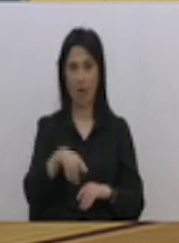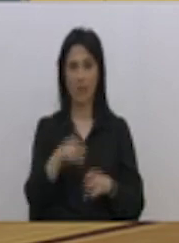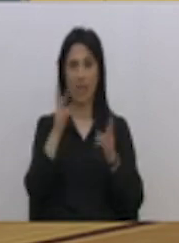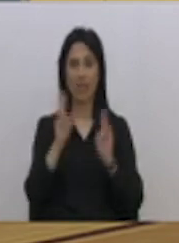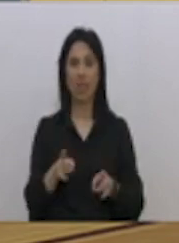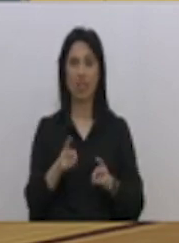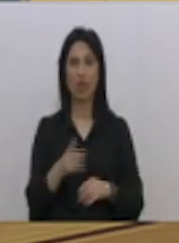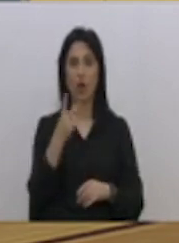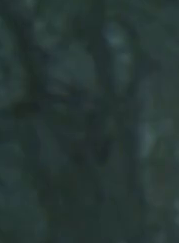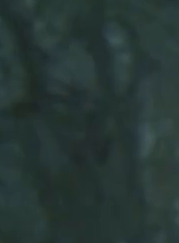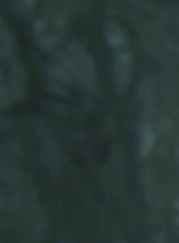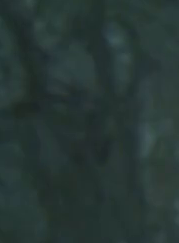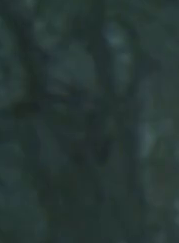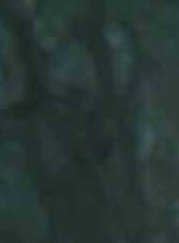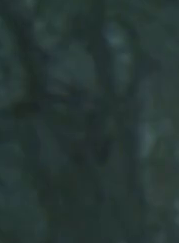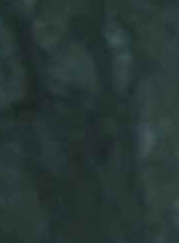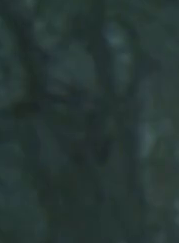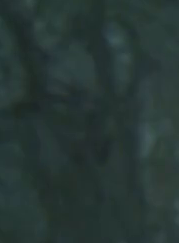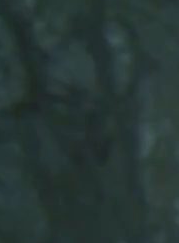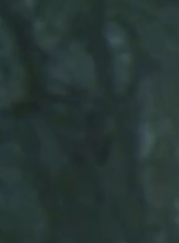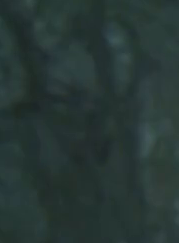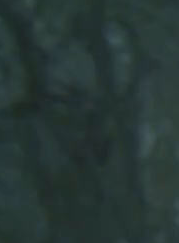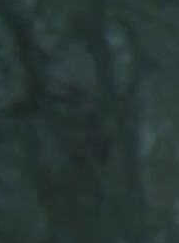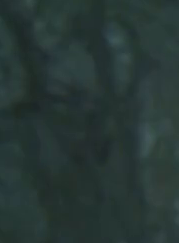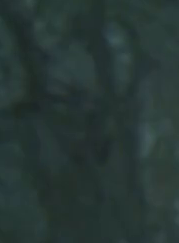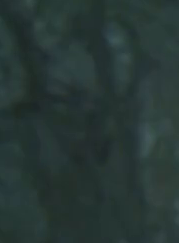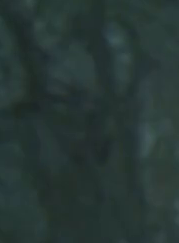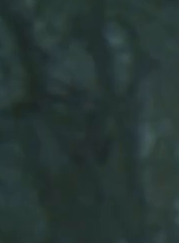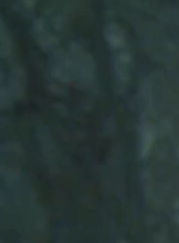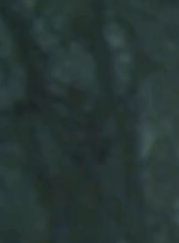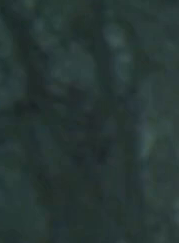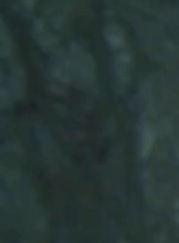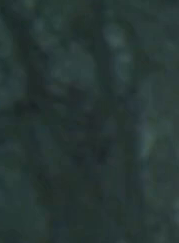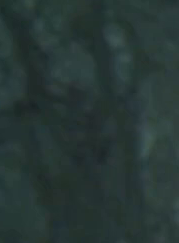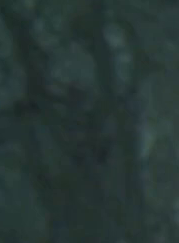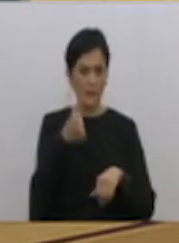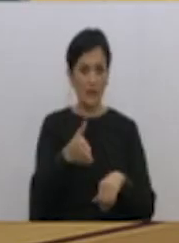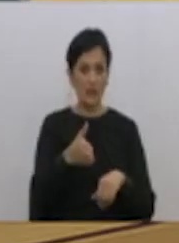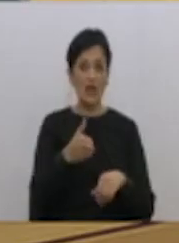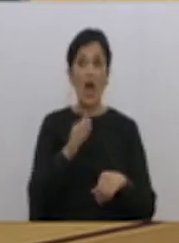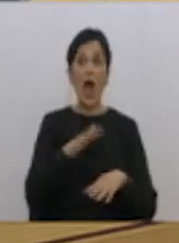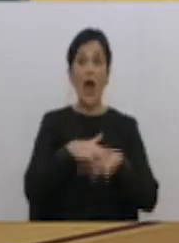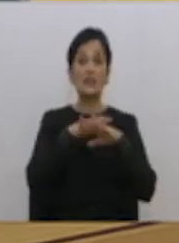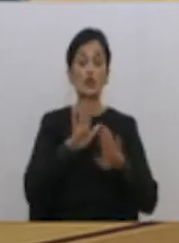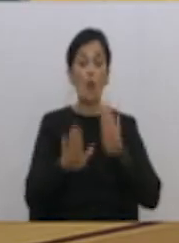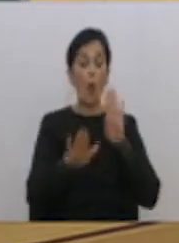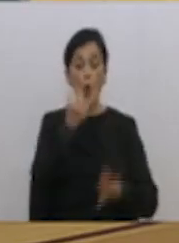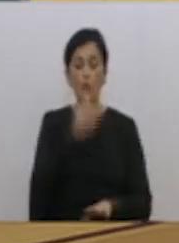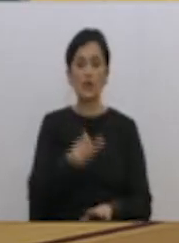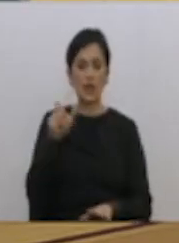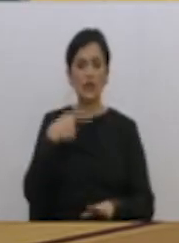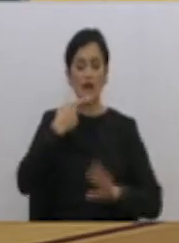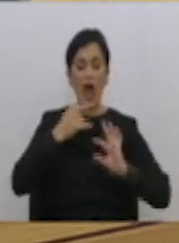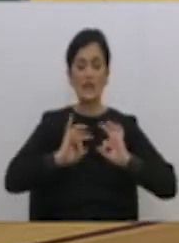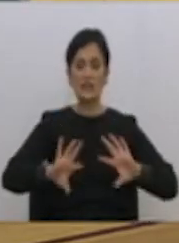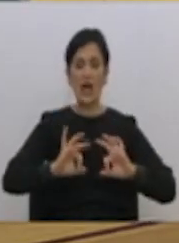დარის შეფასებული სასამართლოში საპატიმროში და სახელმწიფო უწყებებში არსებული მდგომარეობა. Აქციის ორგანიზატორები